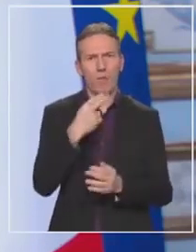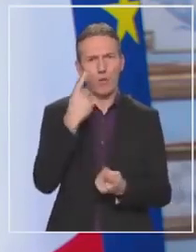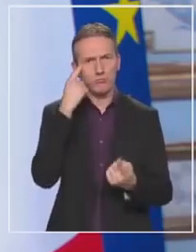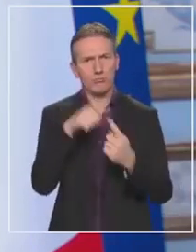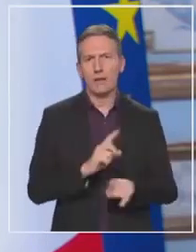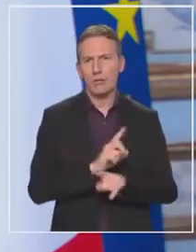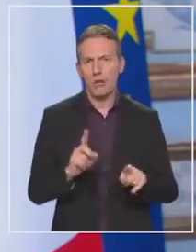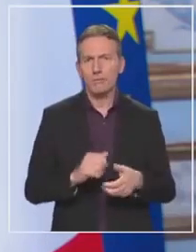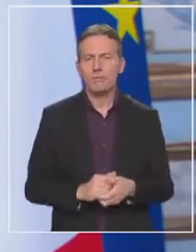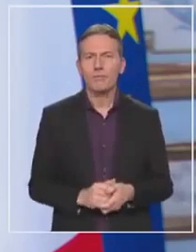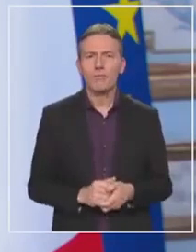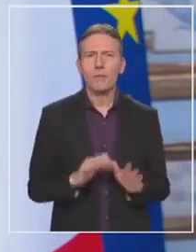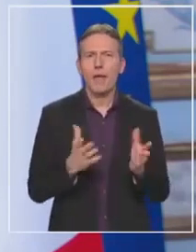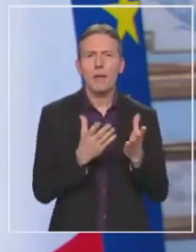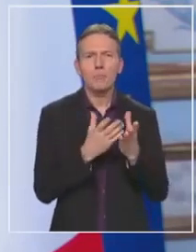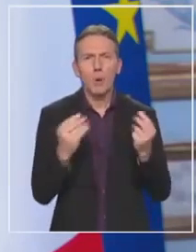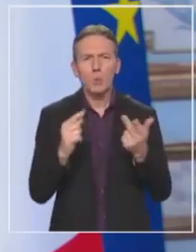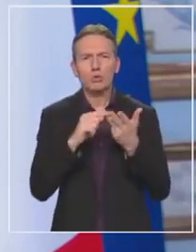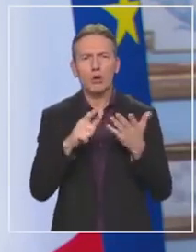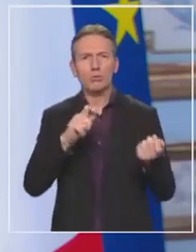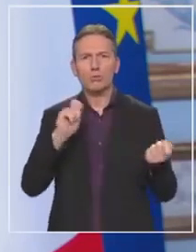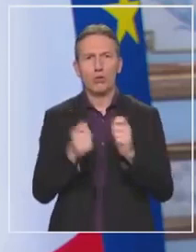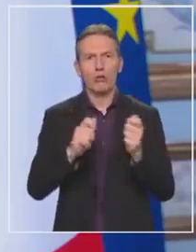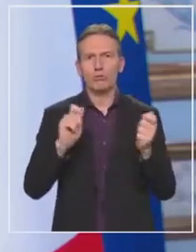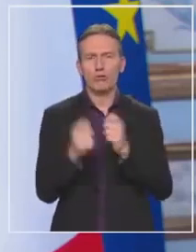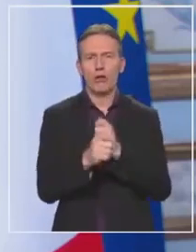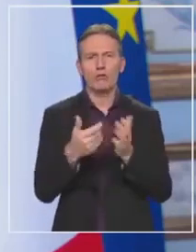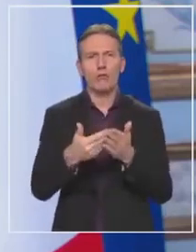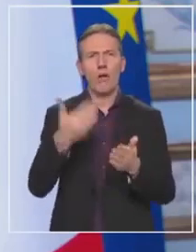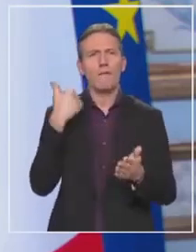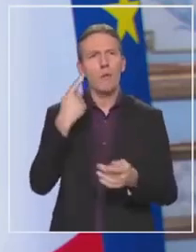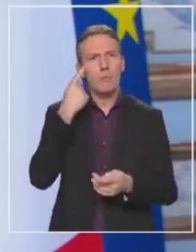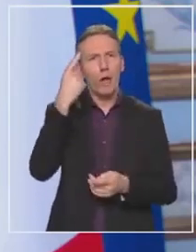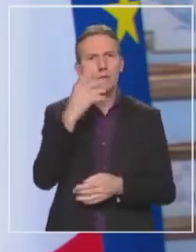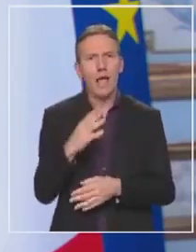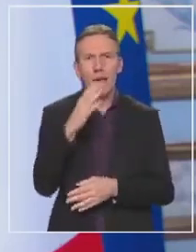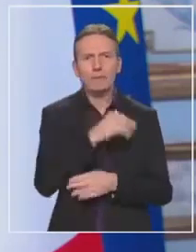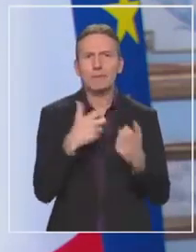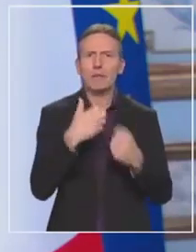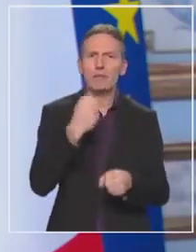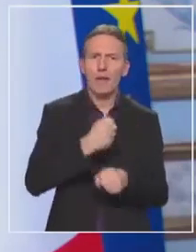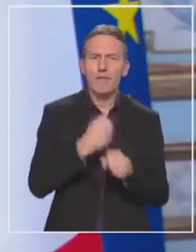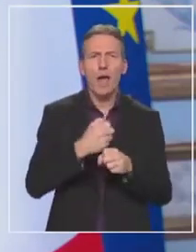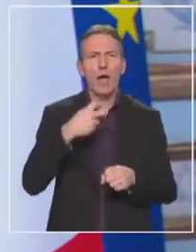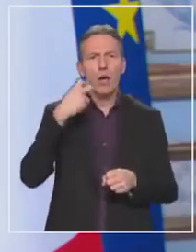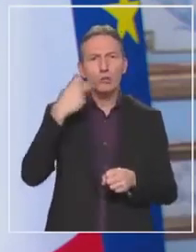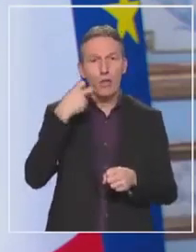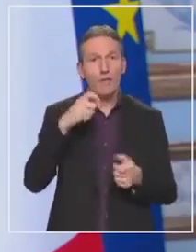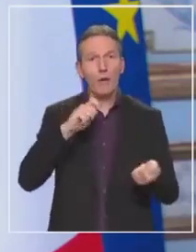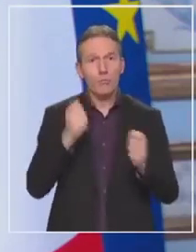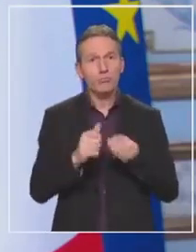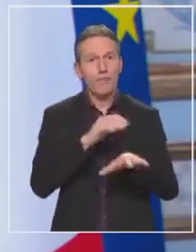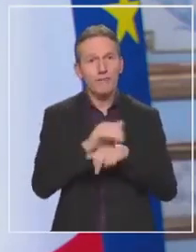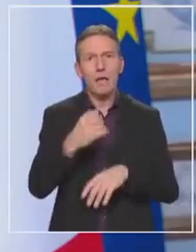paix nombre de transformations compenser jusqu'à lors impossible comme celle du travail ou des chemins de fer ont été